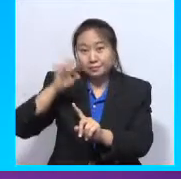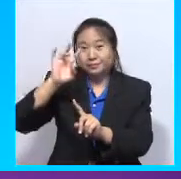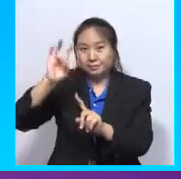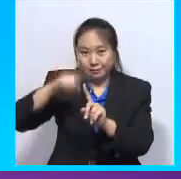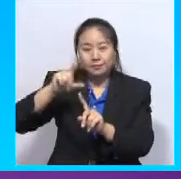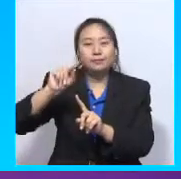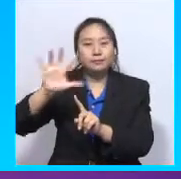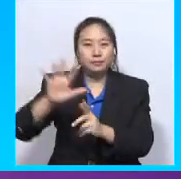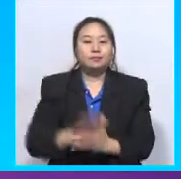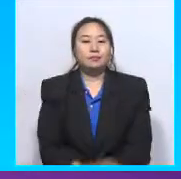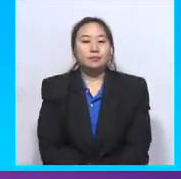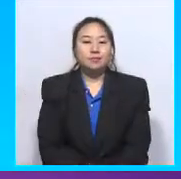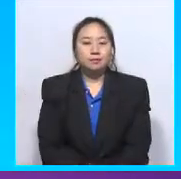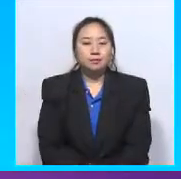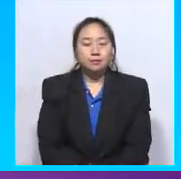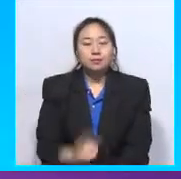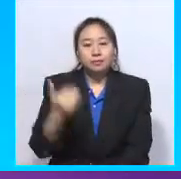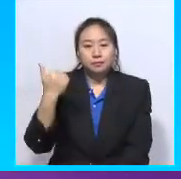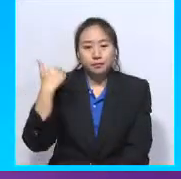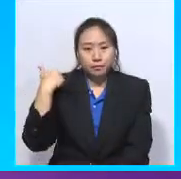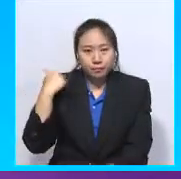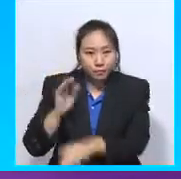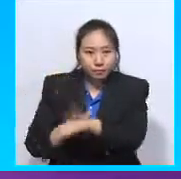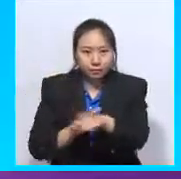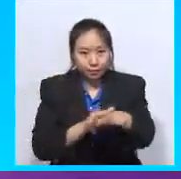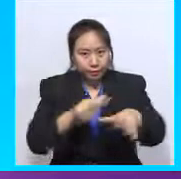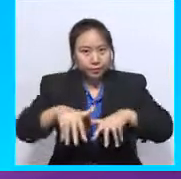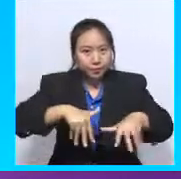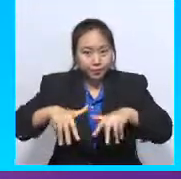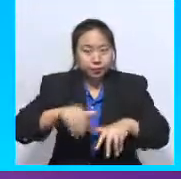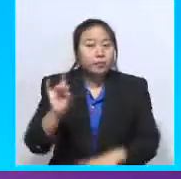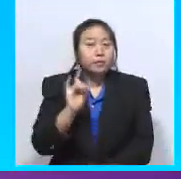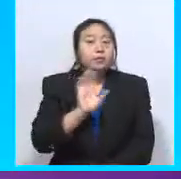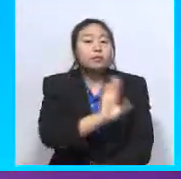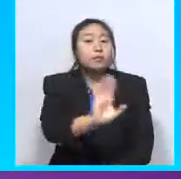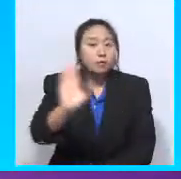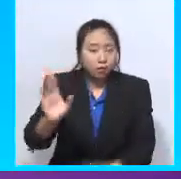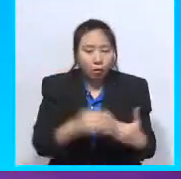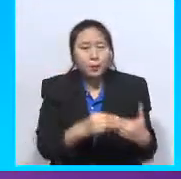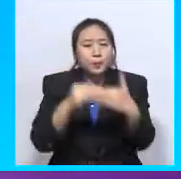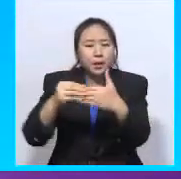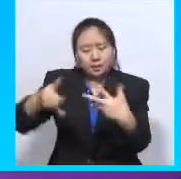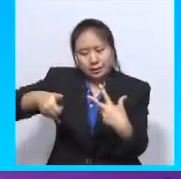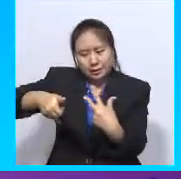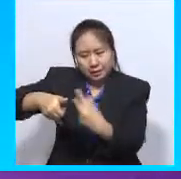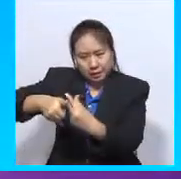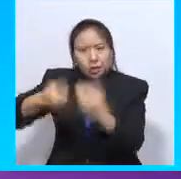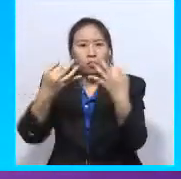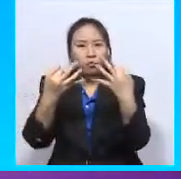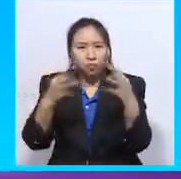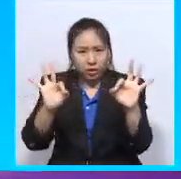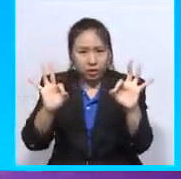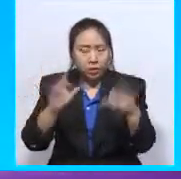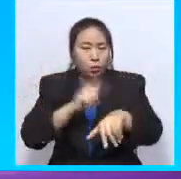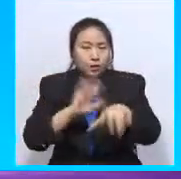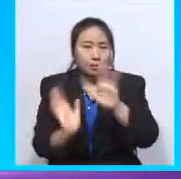คมนี้เลยค่ะ พร้อมกับมีการนะครับเชิญชวนประชาชนนะครับนำสัตว์เลี้ยงออกมาฉีดวัคซีนนะครับฟรีเลยนะครับ